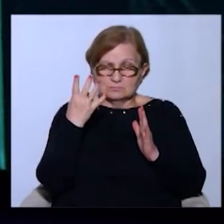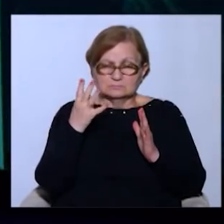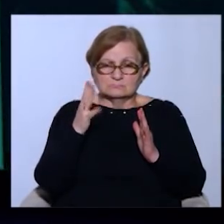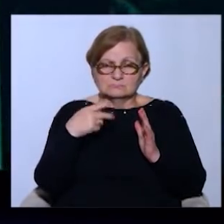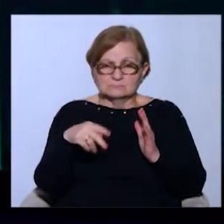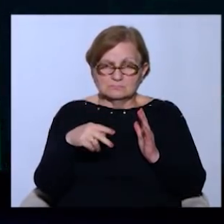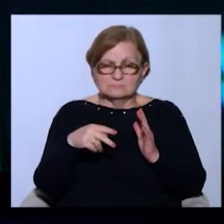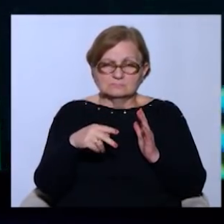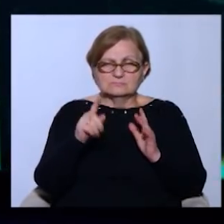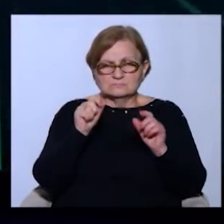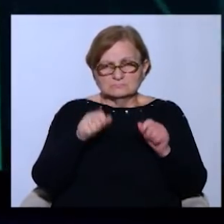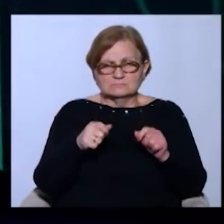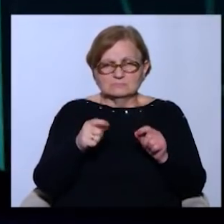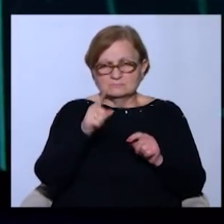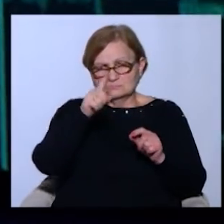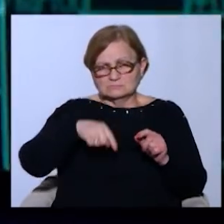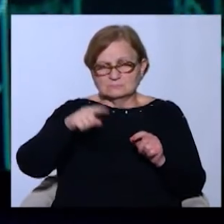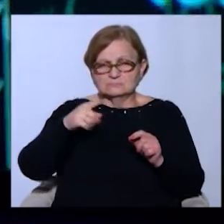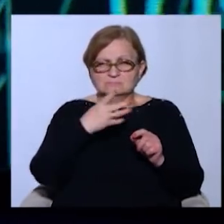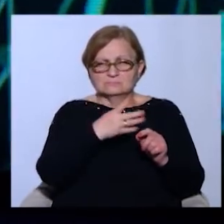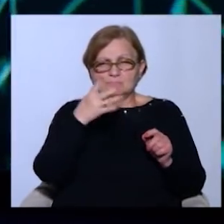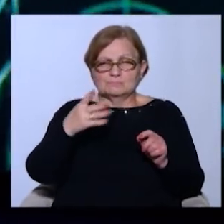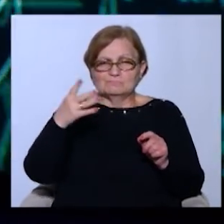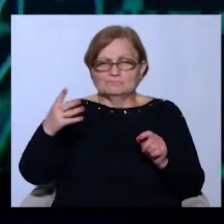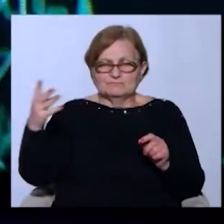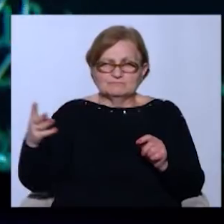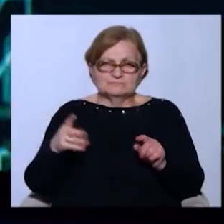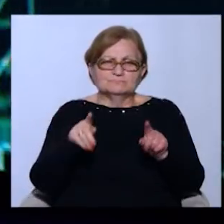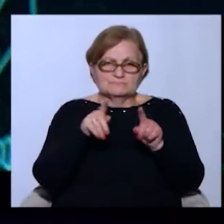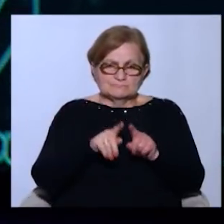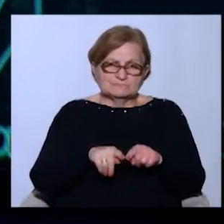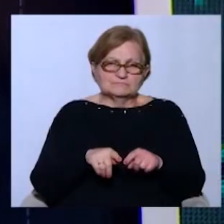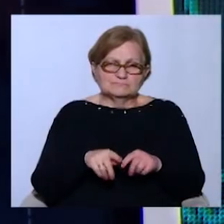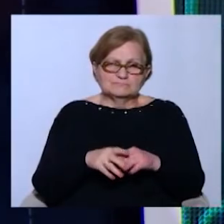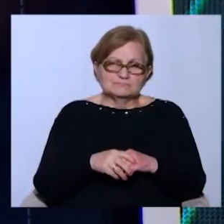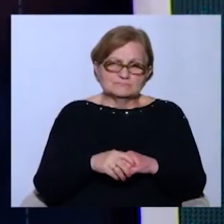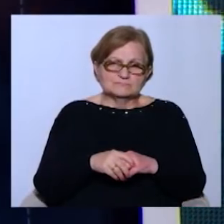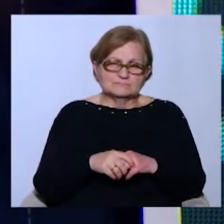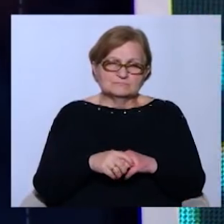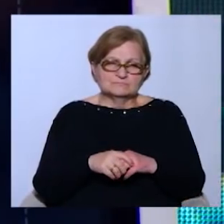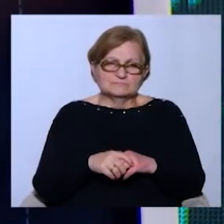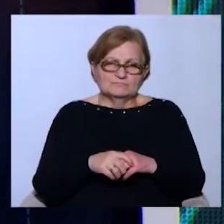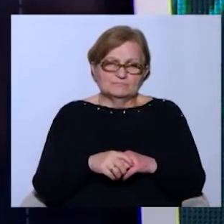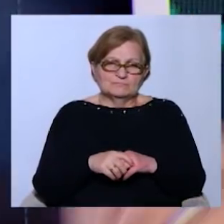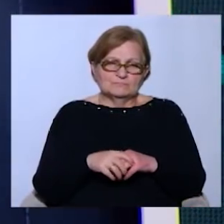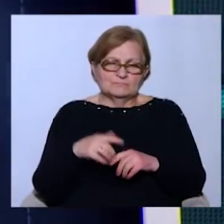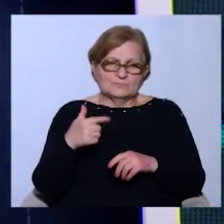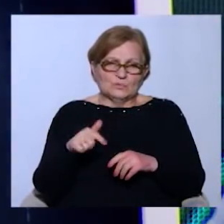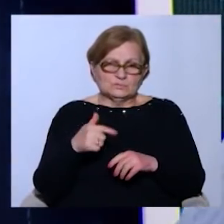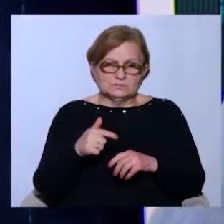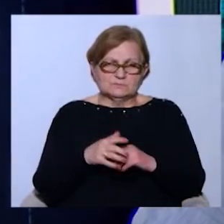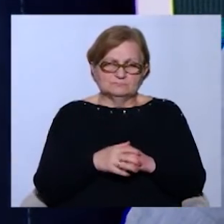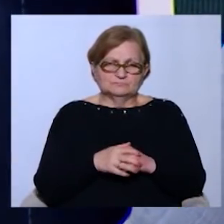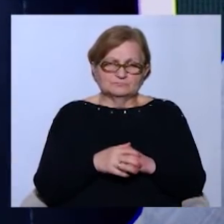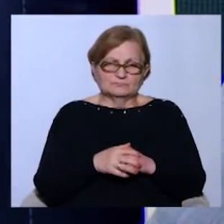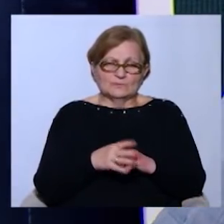და ასევე შეგვიძლია დავთვალოთ 4-4-ად 4, 8, 12, 16, 20.